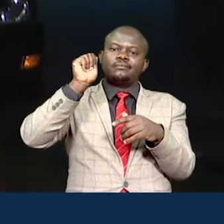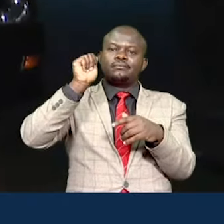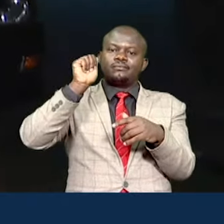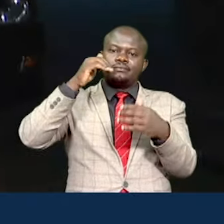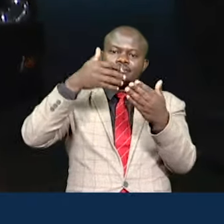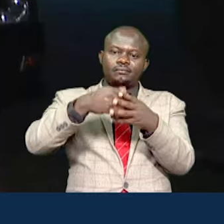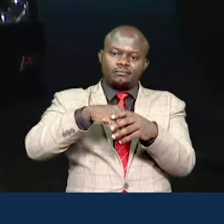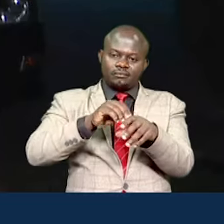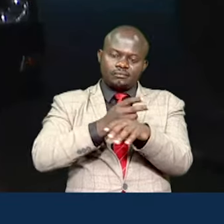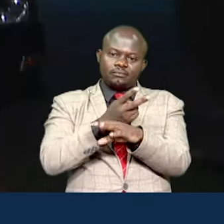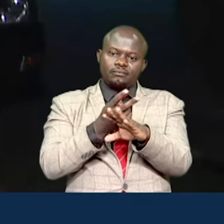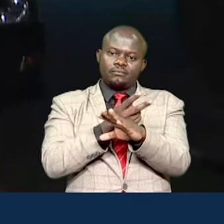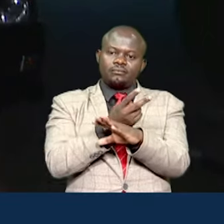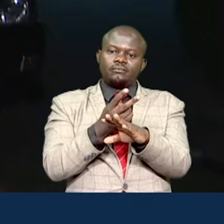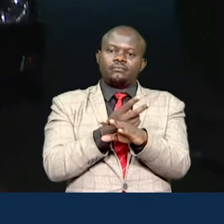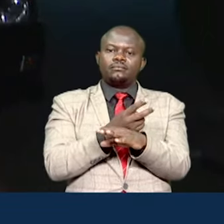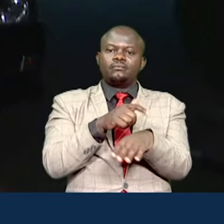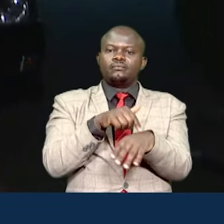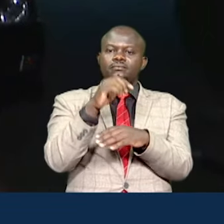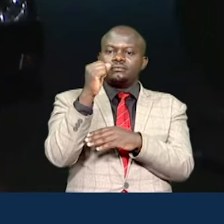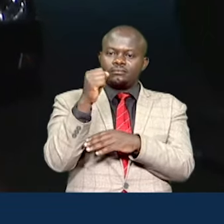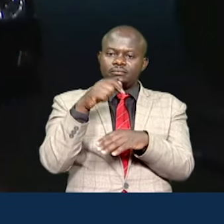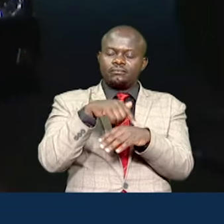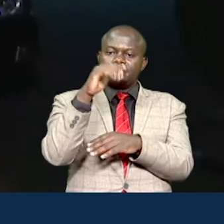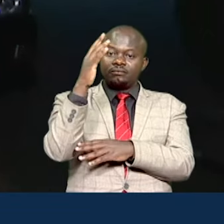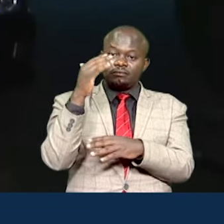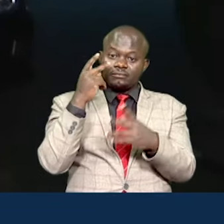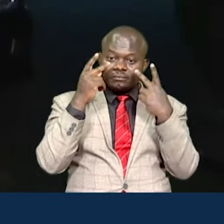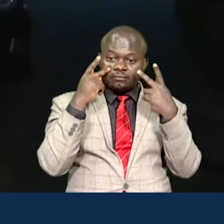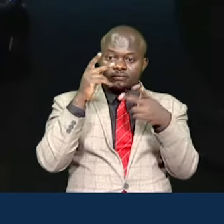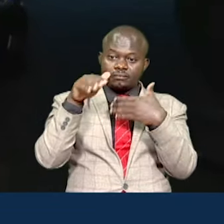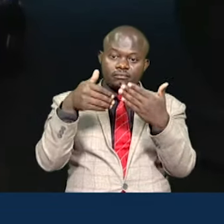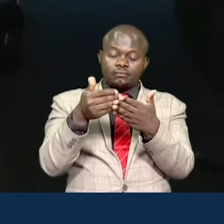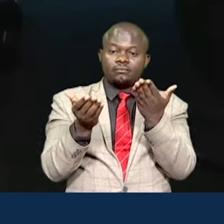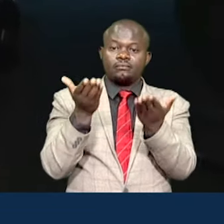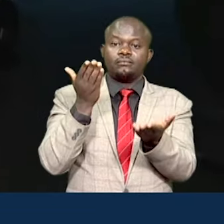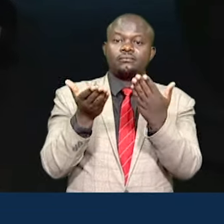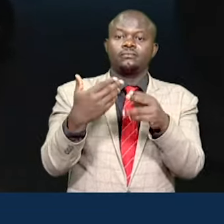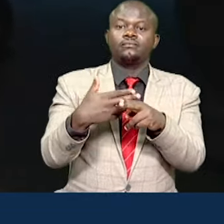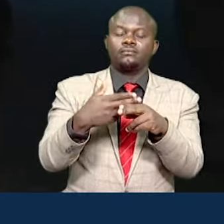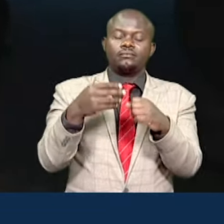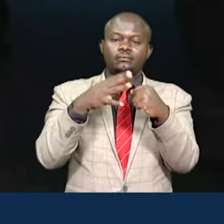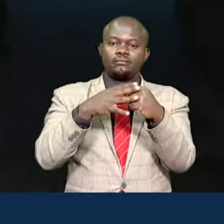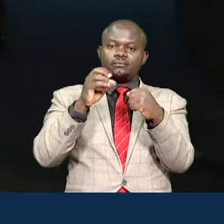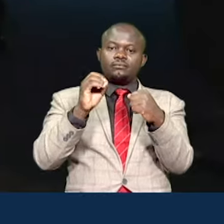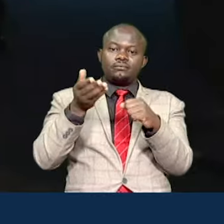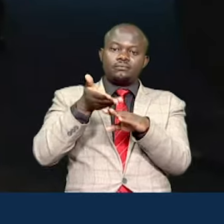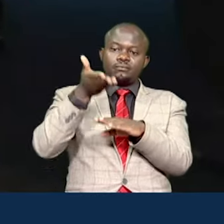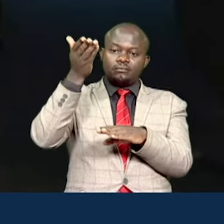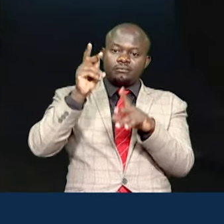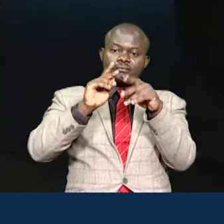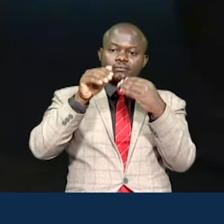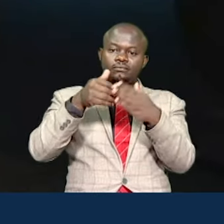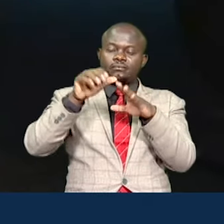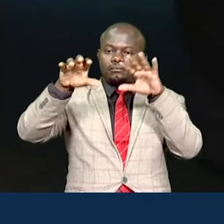kugeza nko mu masaha ya saa 5 saa 6 wasangaga nibura 90 hejuru by'abaturage kuri buri